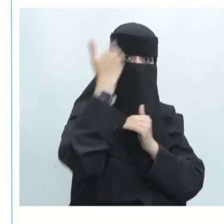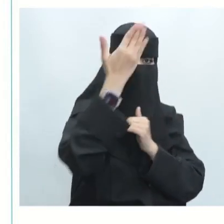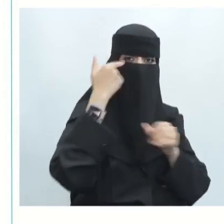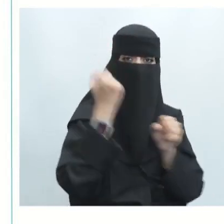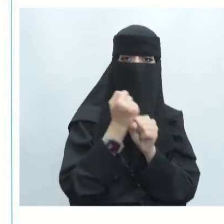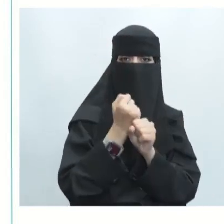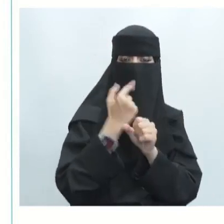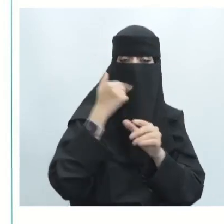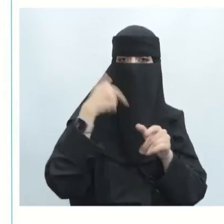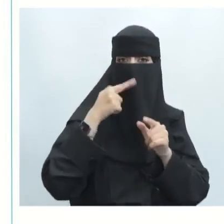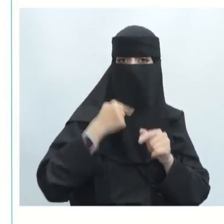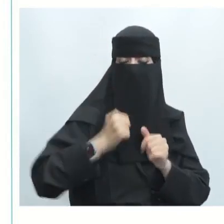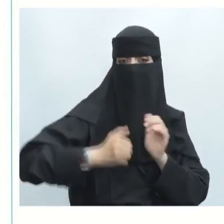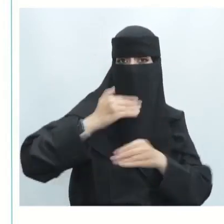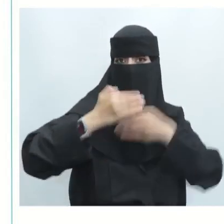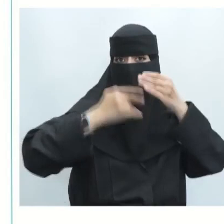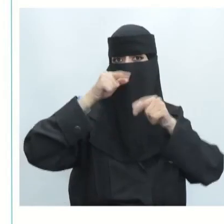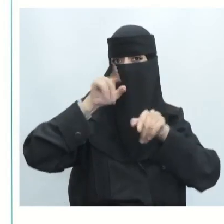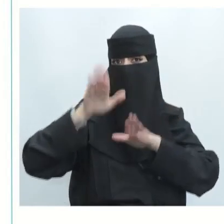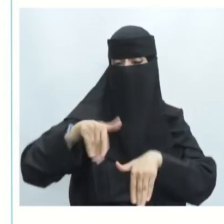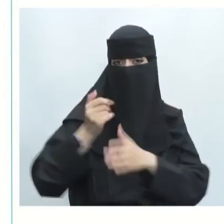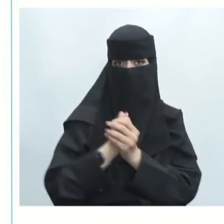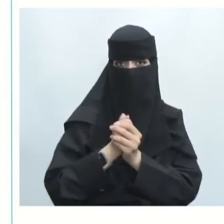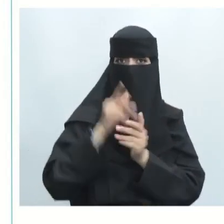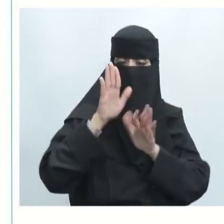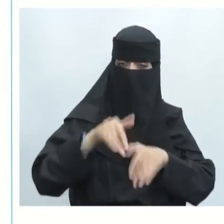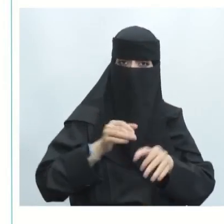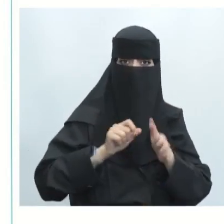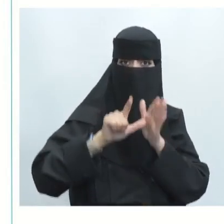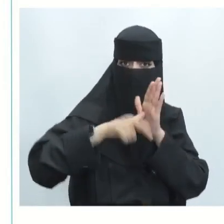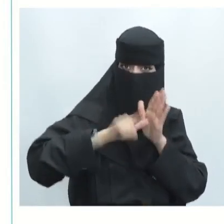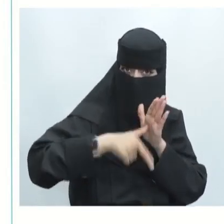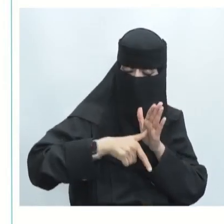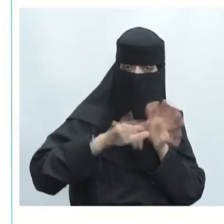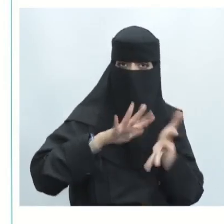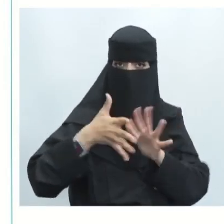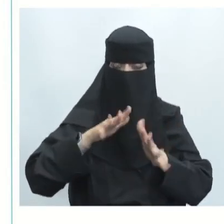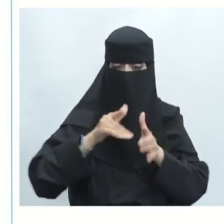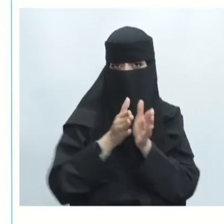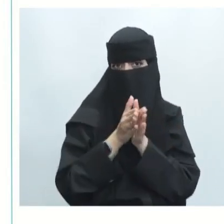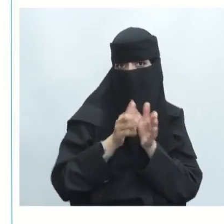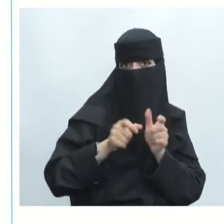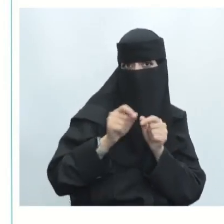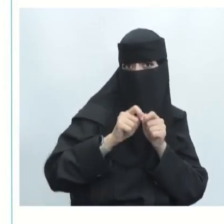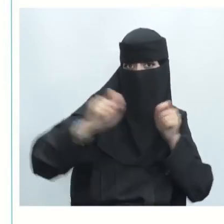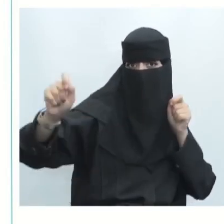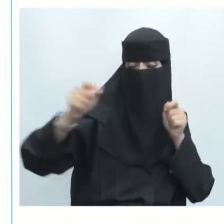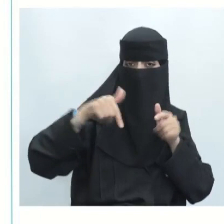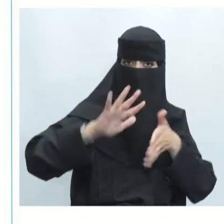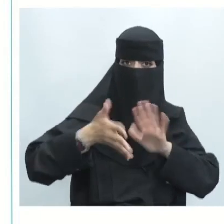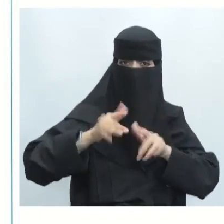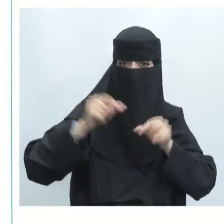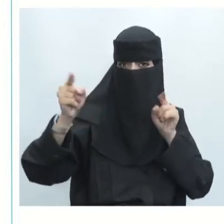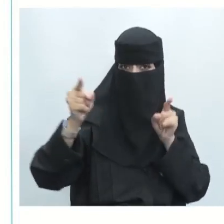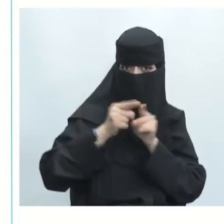ايضا الخطط بشكل عام الخطط سواء قصيره او طويله هي تشكل دليلا